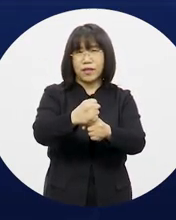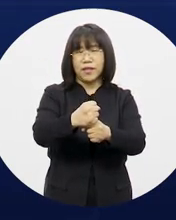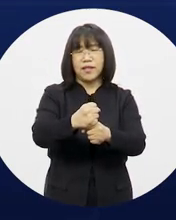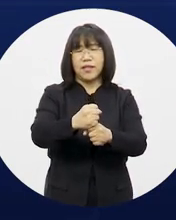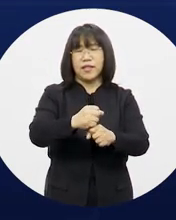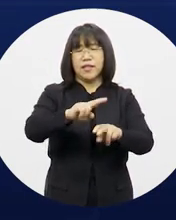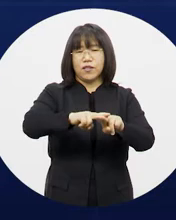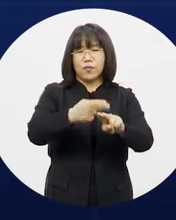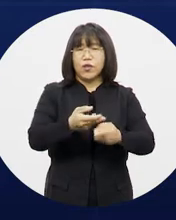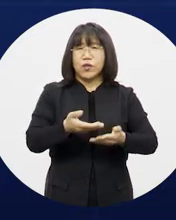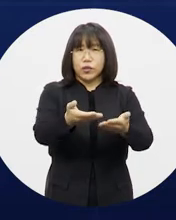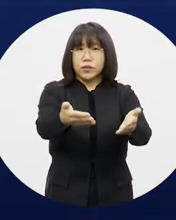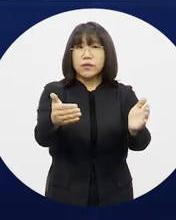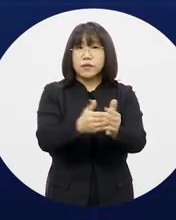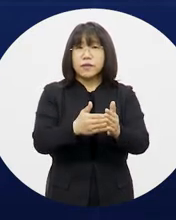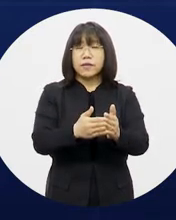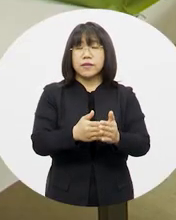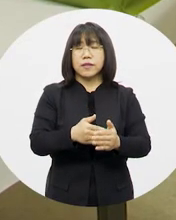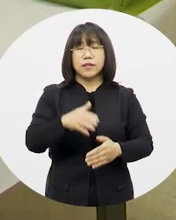어르신께 전달했습니다.